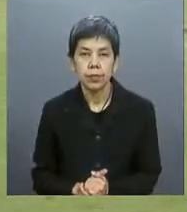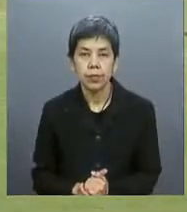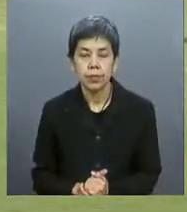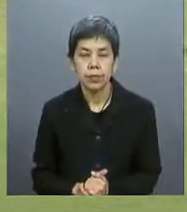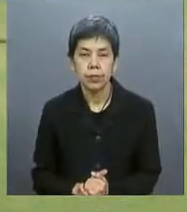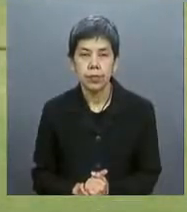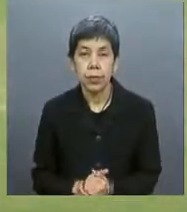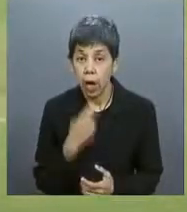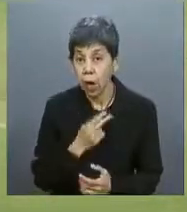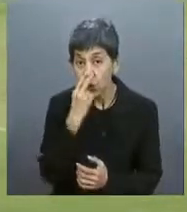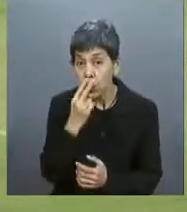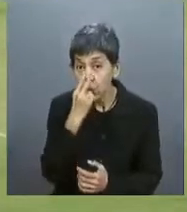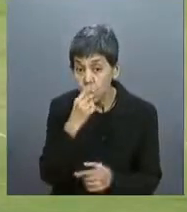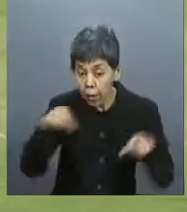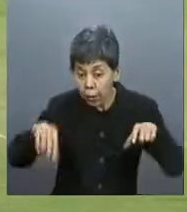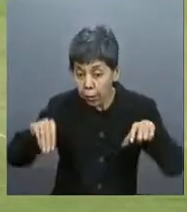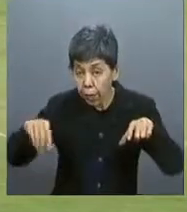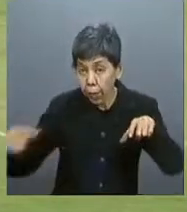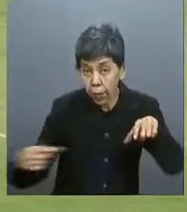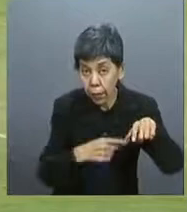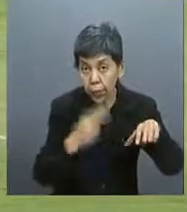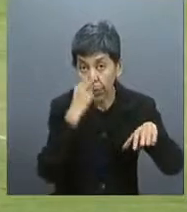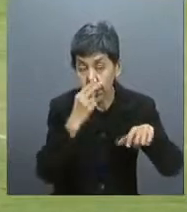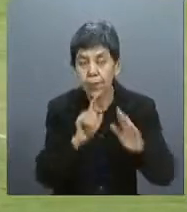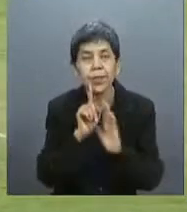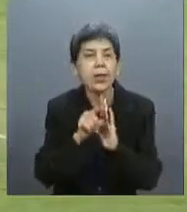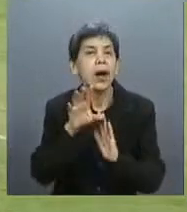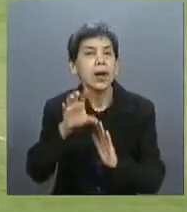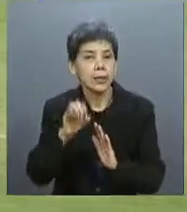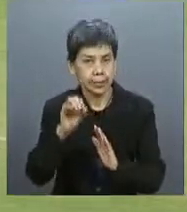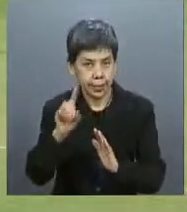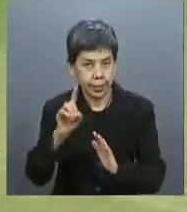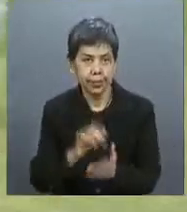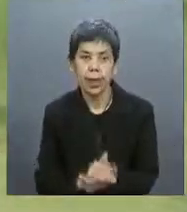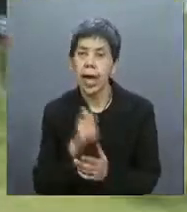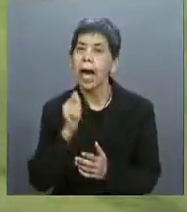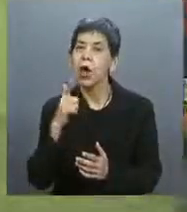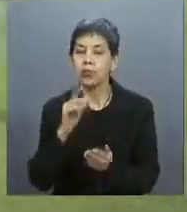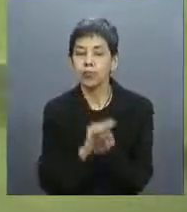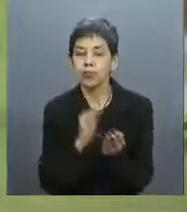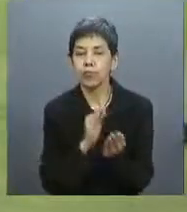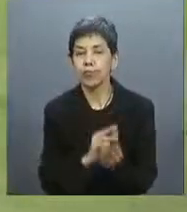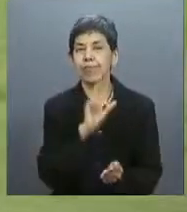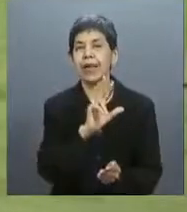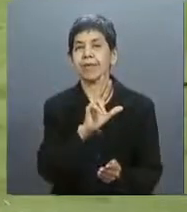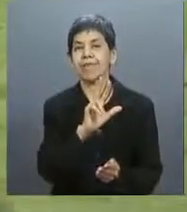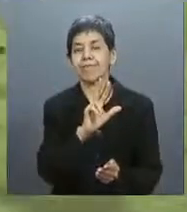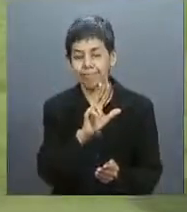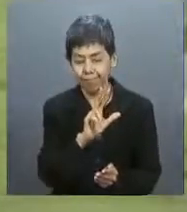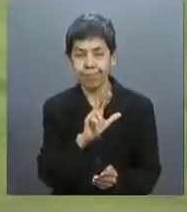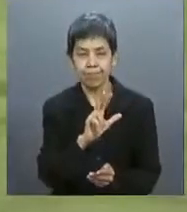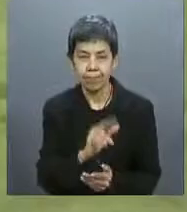และก็จากลูกนี้ครับเป็นจุดโทษของอเล็กซ์ดูเอล่านาทีที่51อ่างทองเก็บ3แต้มในนัดแรกไปได้ส